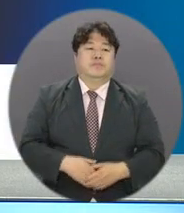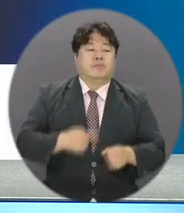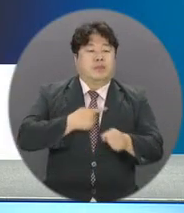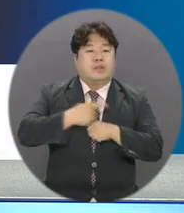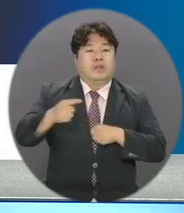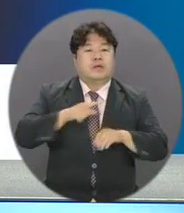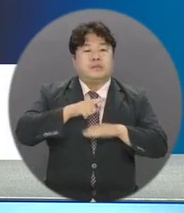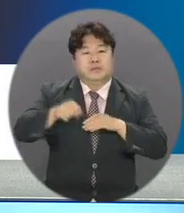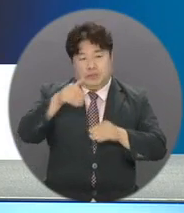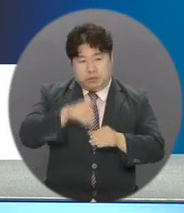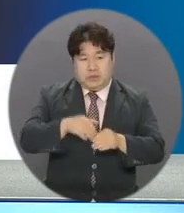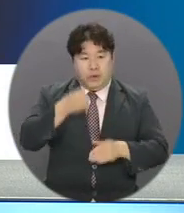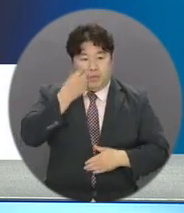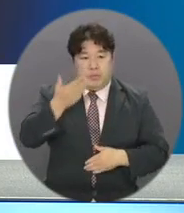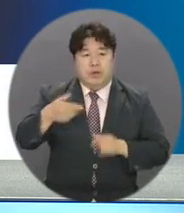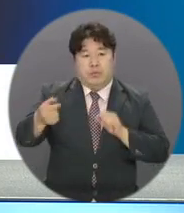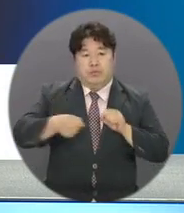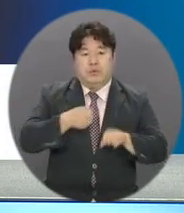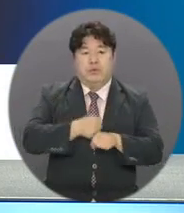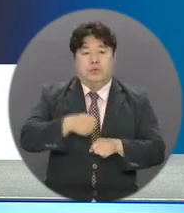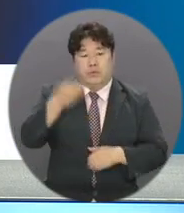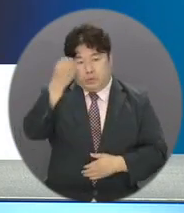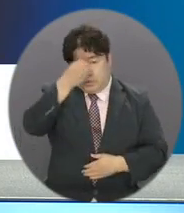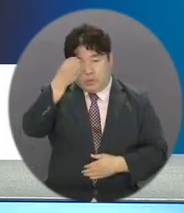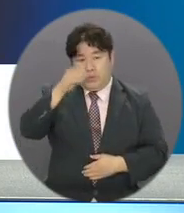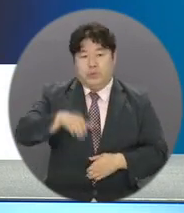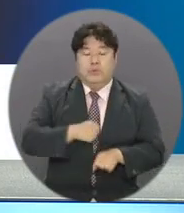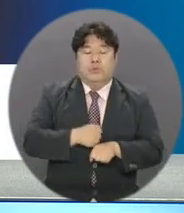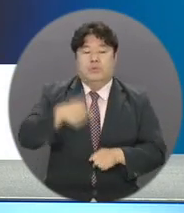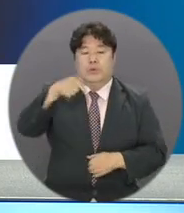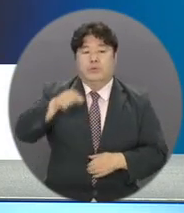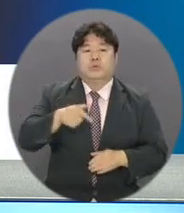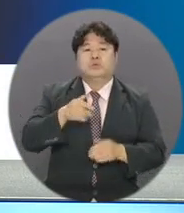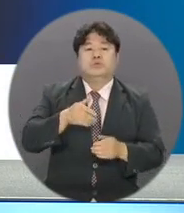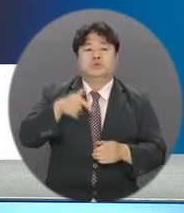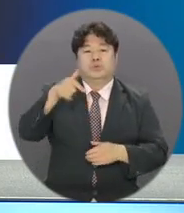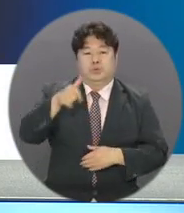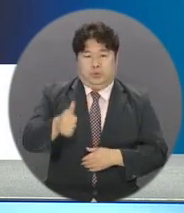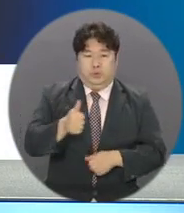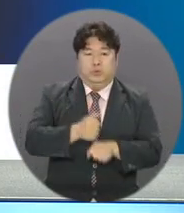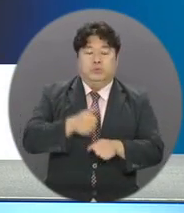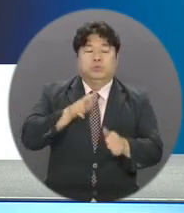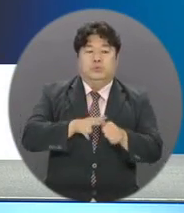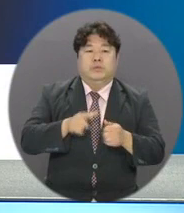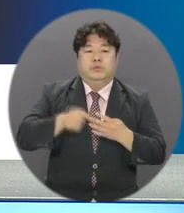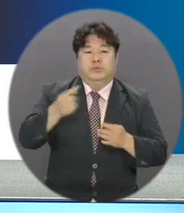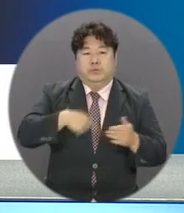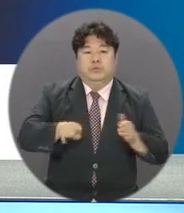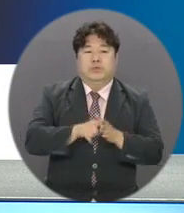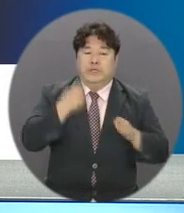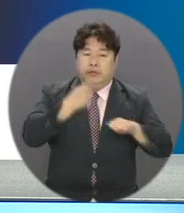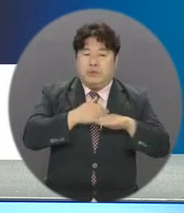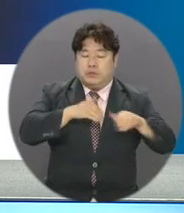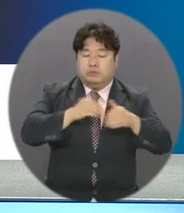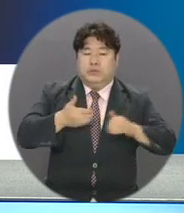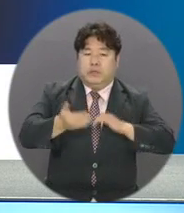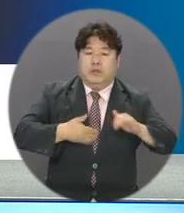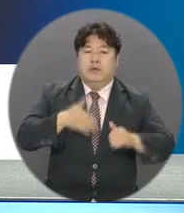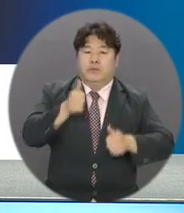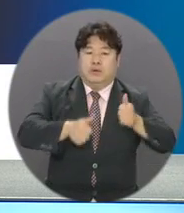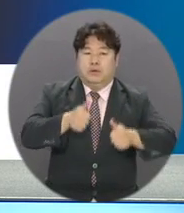내년 지방선거를 8개월 앞두고 고흥에서는 군수 후보 선출을 위한 민주당의 예비 경선 절차가 진행되고